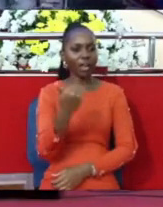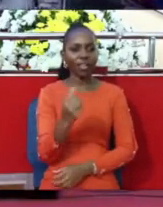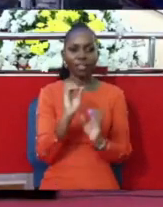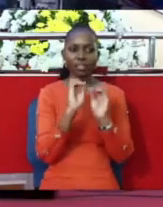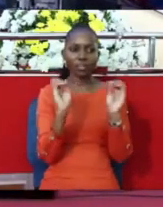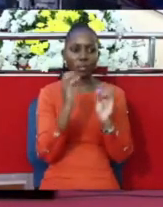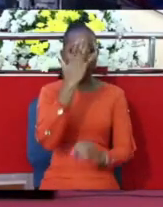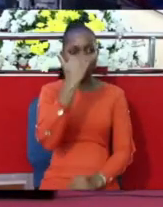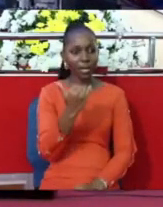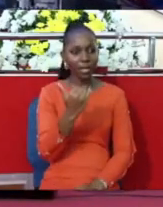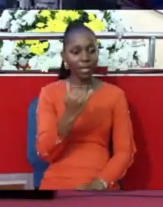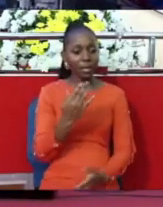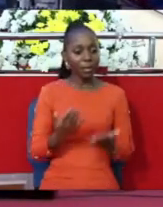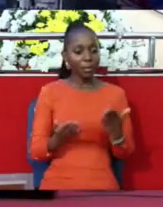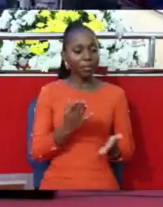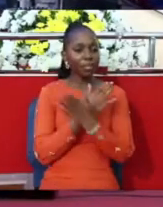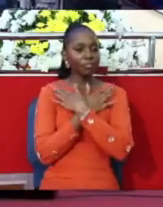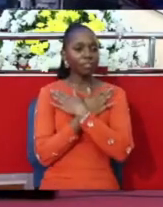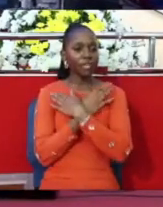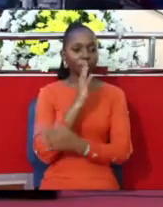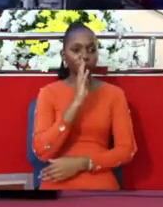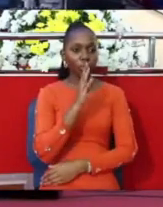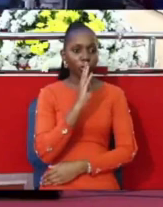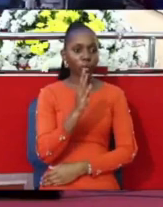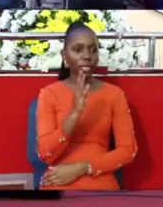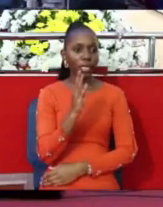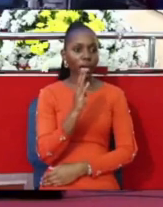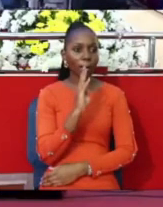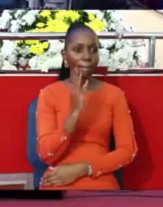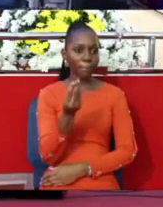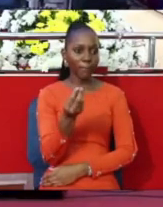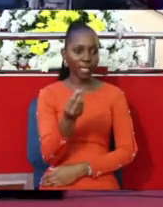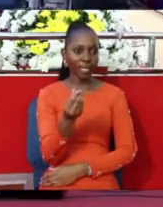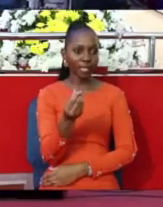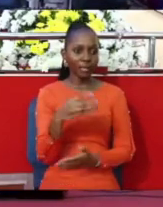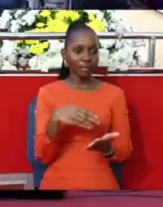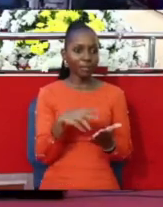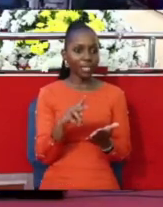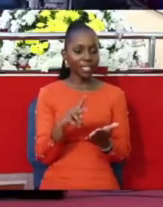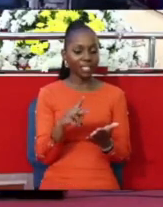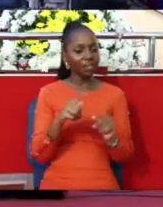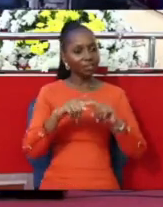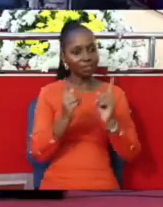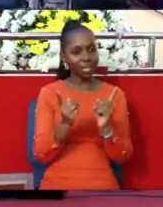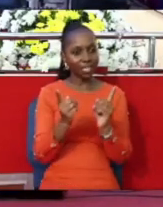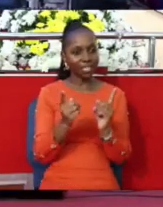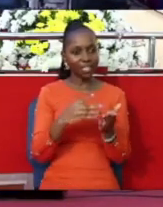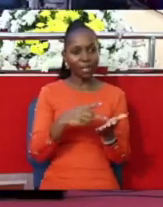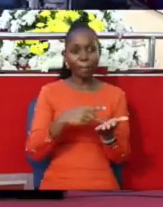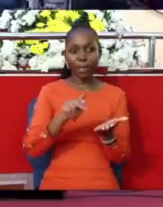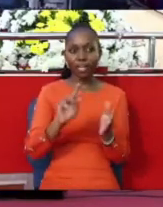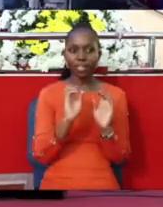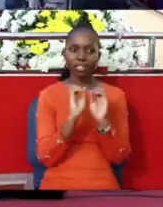borrowed 5,000. Raptured. If they are wakanyakuliwa. Whether you like it or not. Upende usipende. You write it